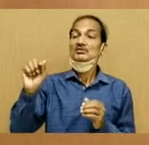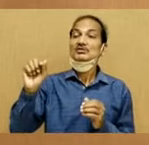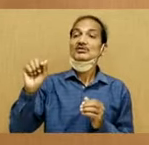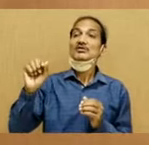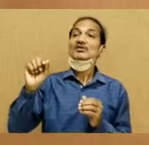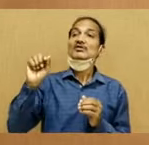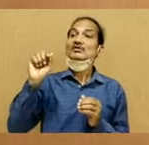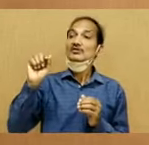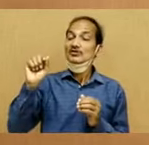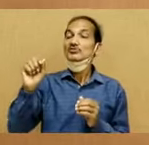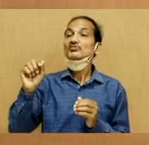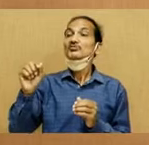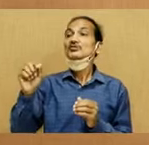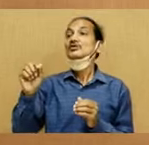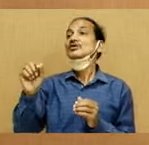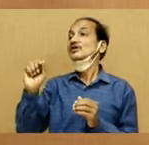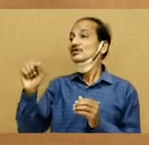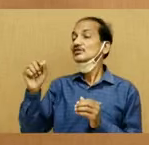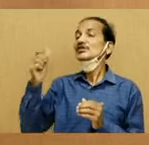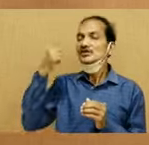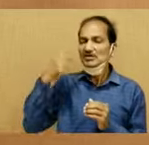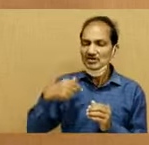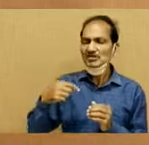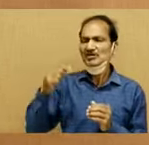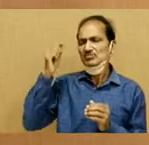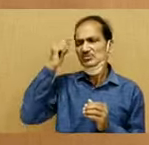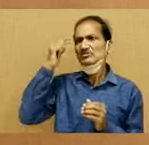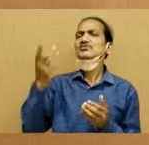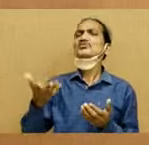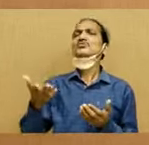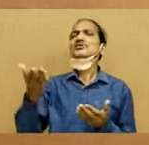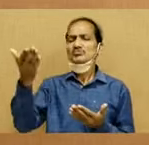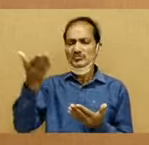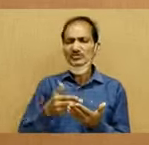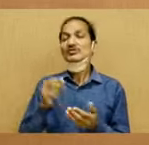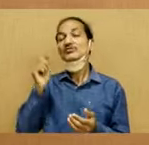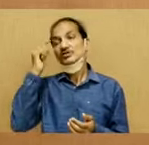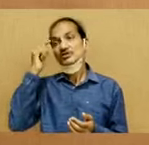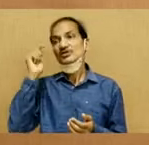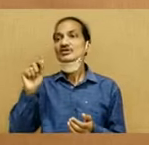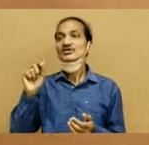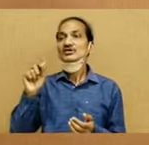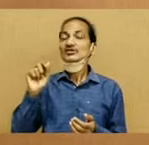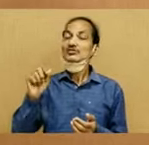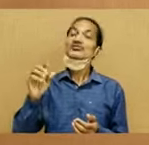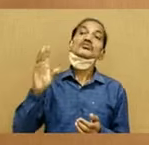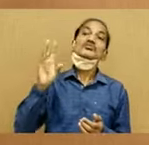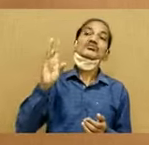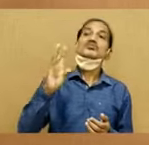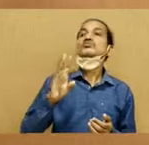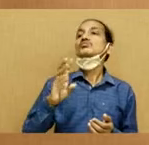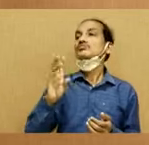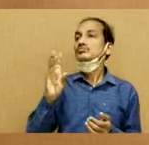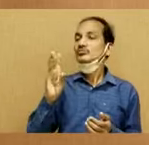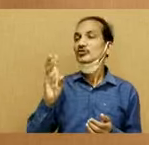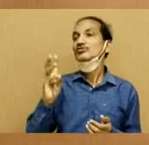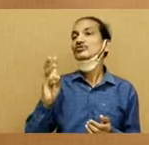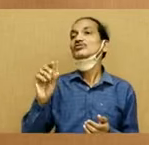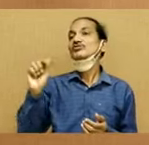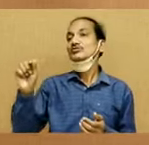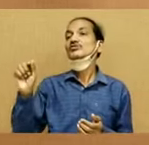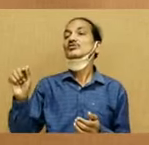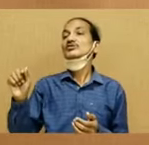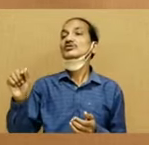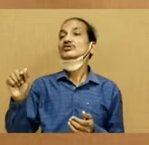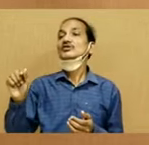ହେବାର ସମ୍ଭାବନା ନାହିଁ ଏପର୍ଯ୍ୟନ୍ତ ଆମେ ଯେତିକି ଜାଣିଛୁ। ଚତୁର୍ଥ ଜିନିଷ ହେଲା ଯେ ମୁଁ